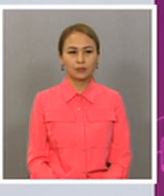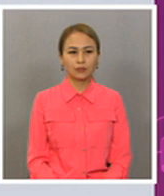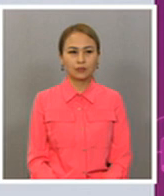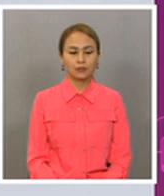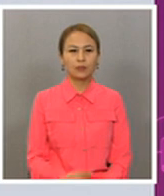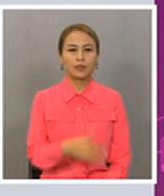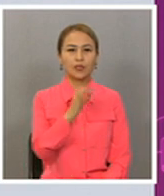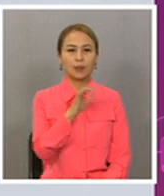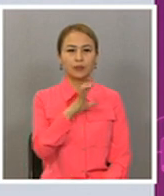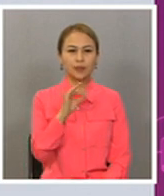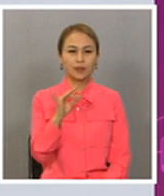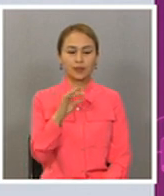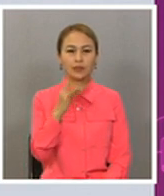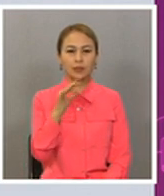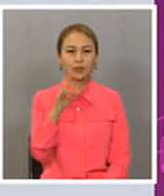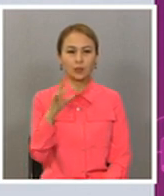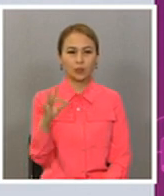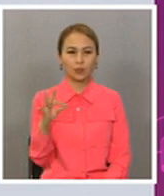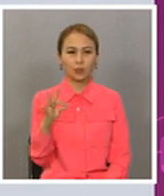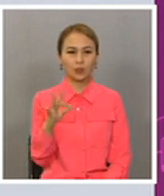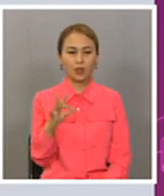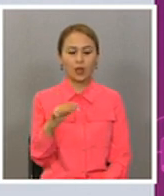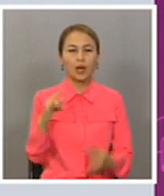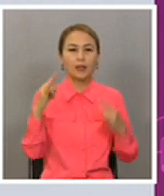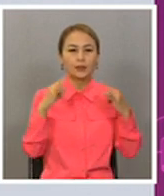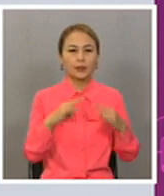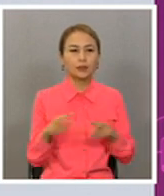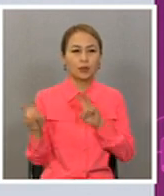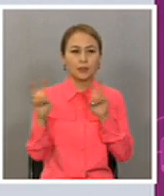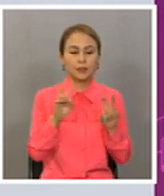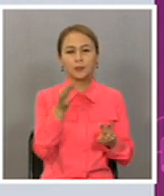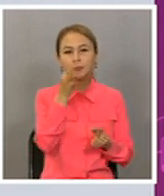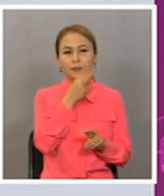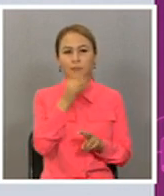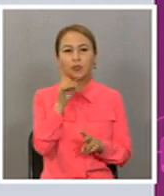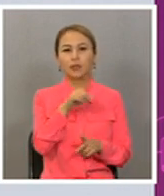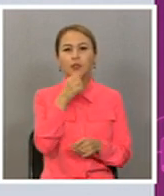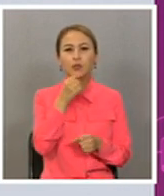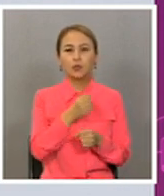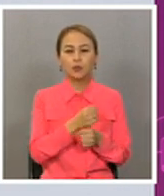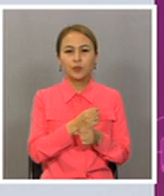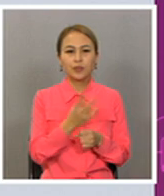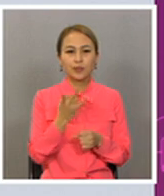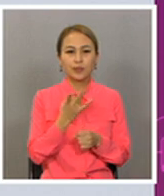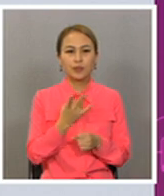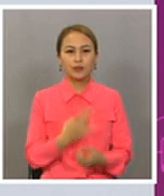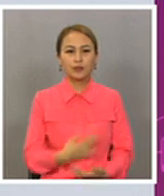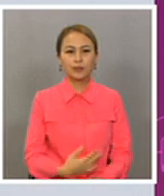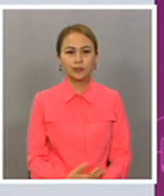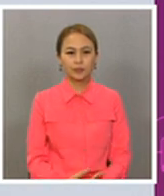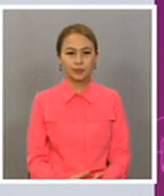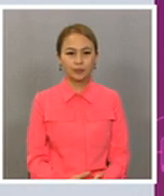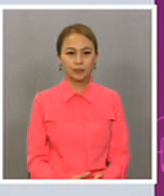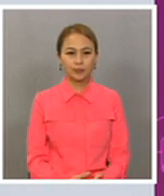Сәби, Дино, дастарханға отырмас бұрын не істеуіміз керек?